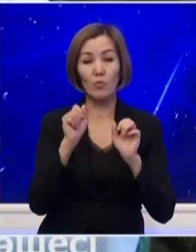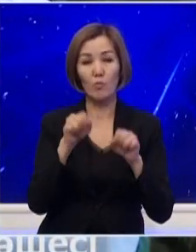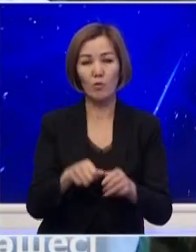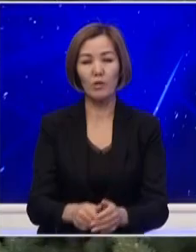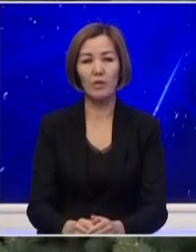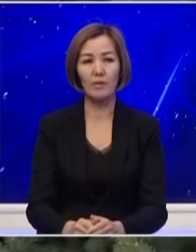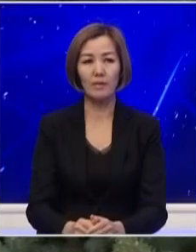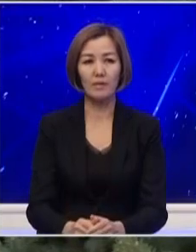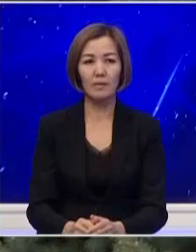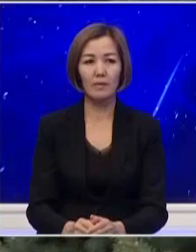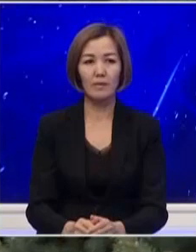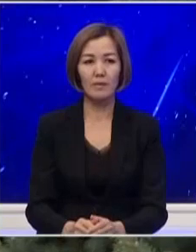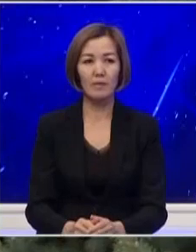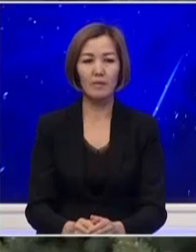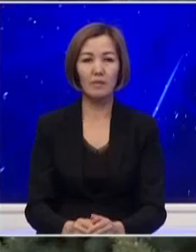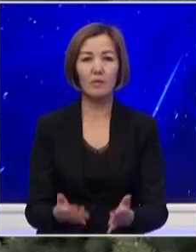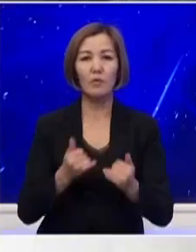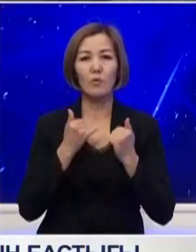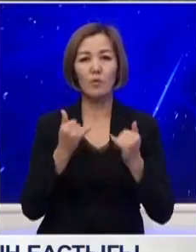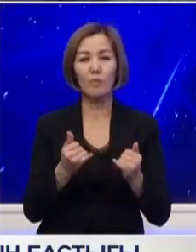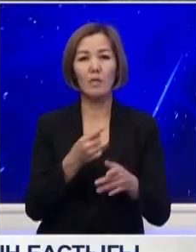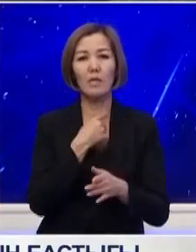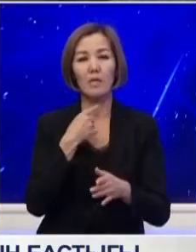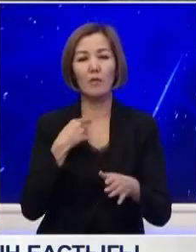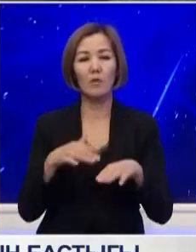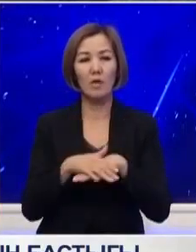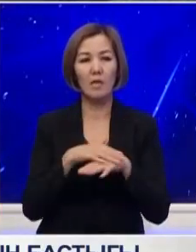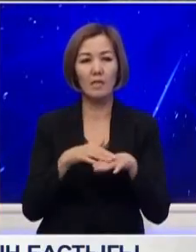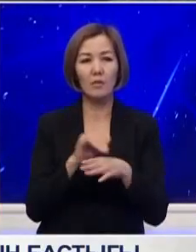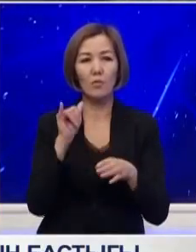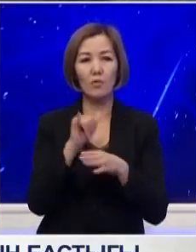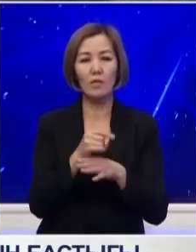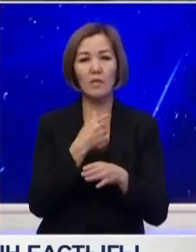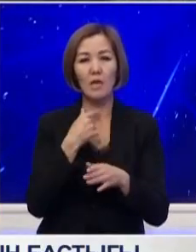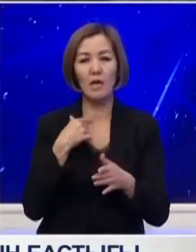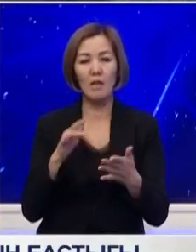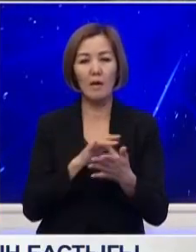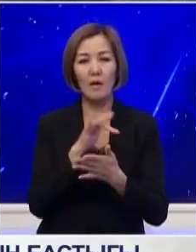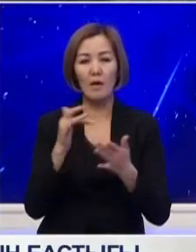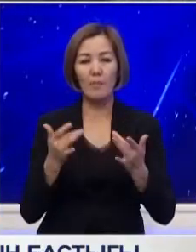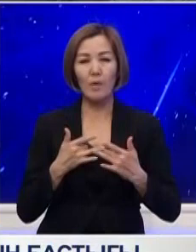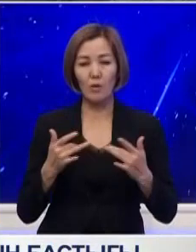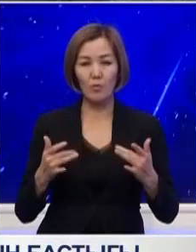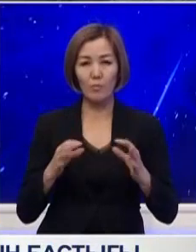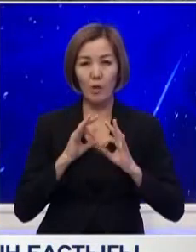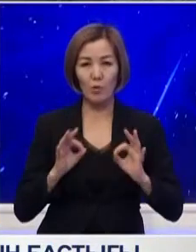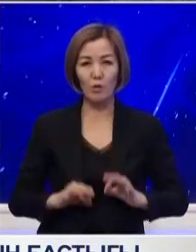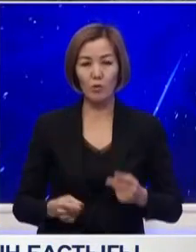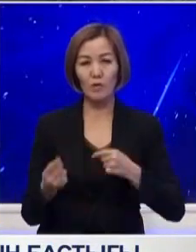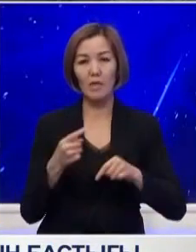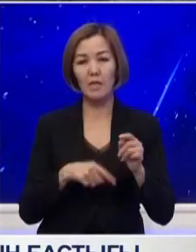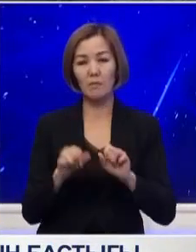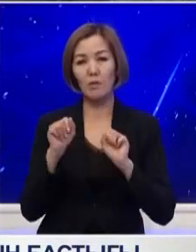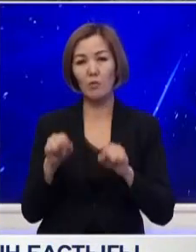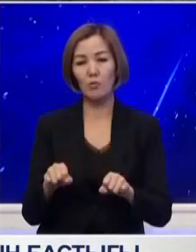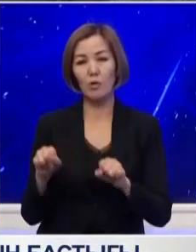жеткізді. Құрметті Талдықорған қаласының тұрғындары және қонақтары, қазіргі таңда қала прокуратурасы мен кәсіпкерлердің